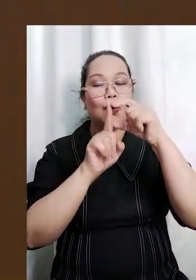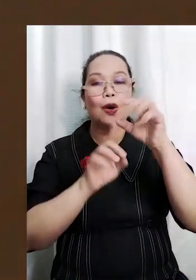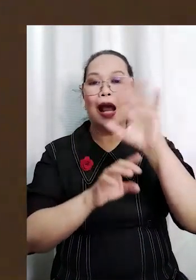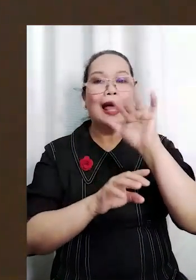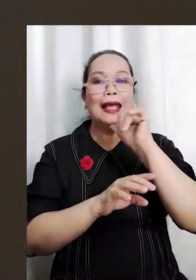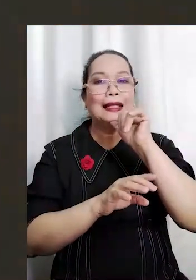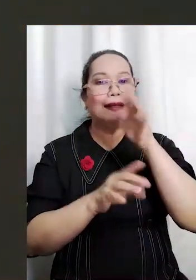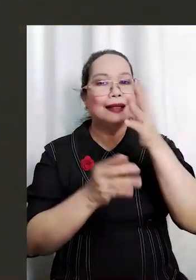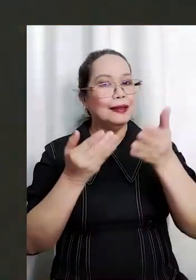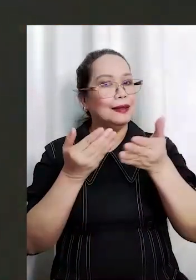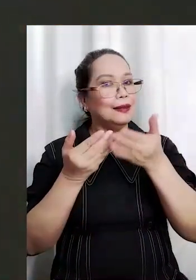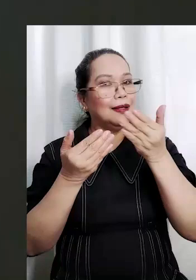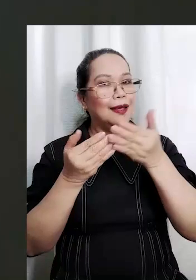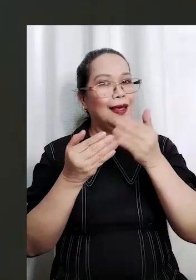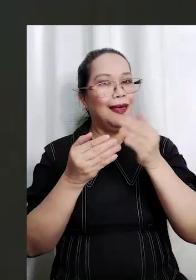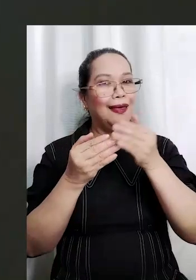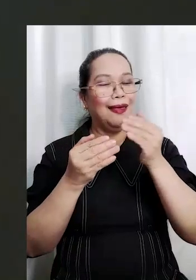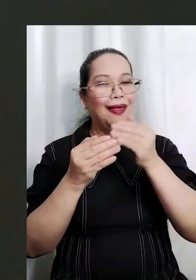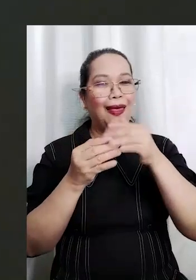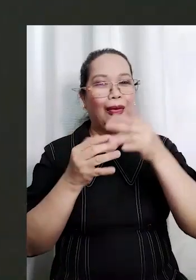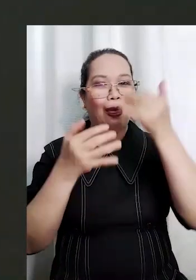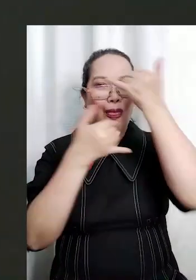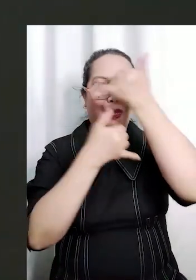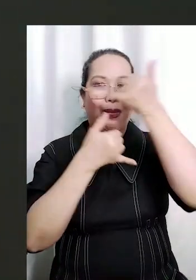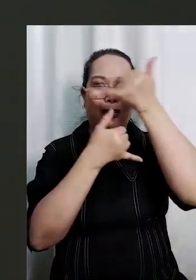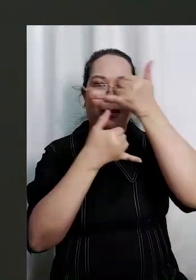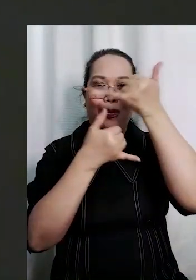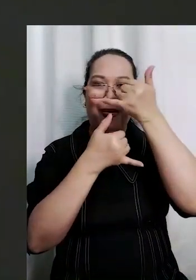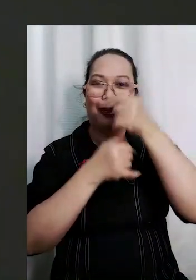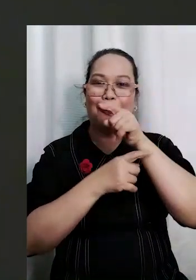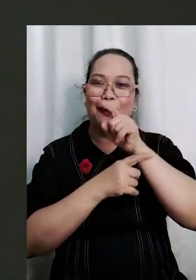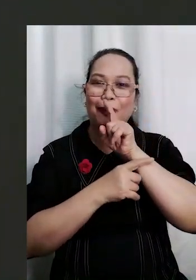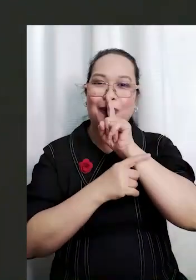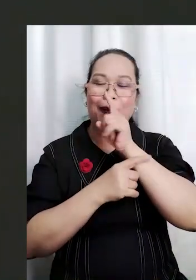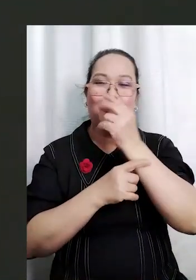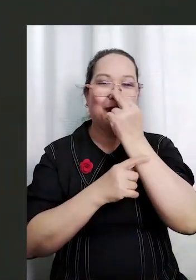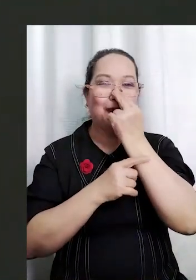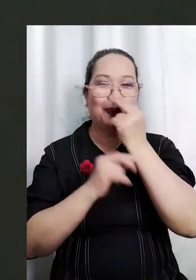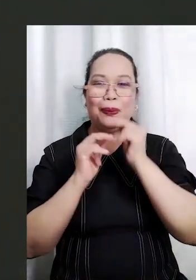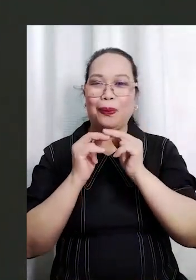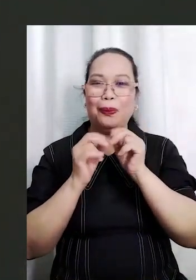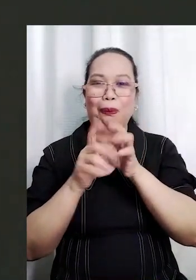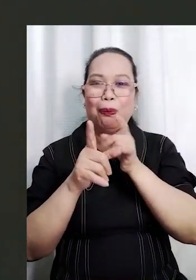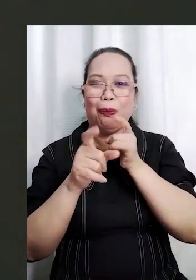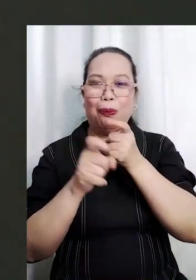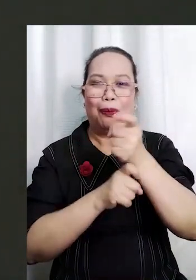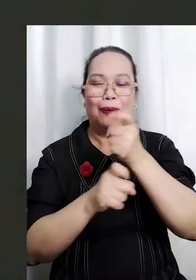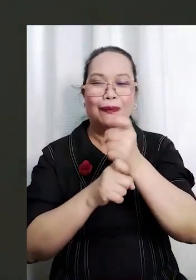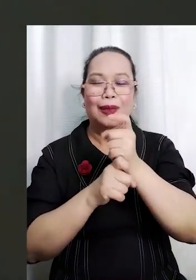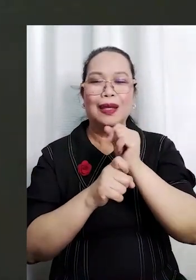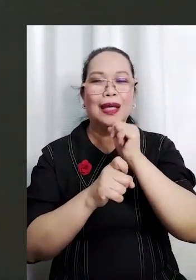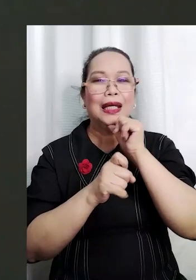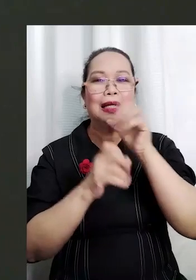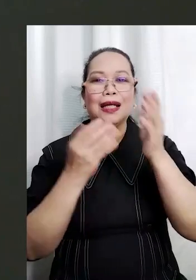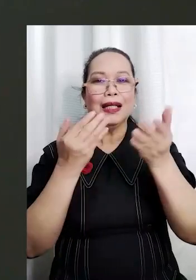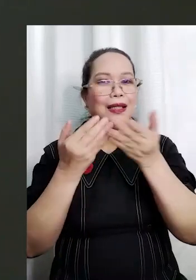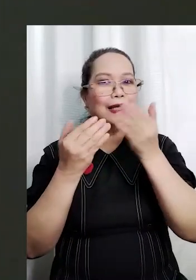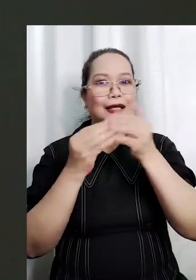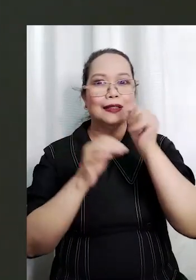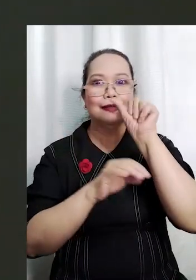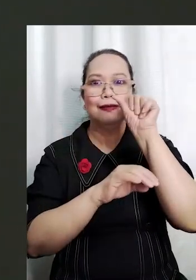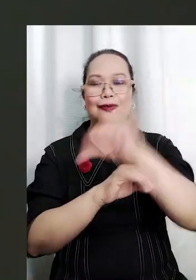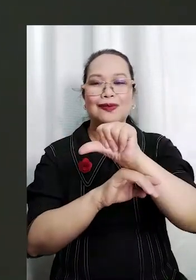madaling maloloko kung pamilyar ka sa katotohanan. Hindi ka madaling madadaig